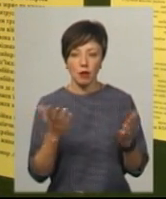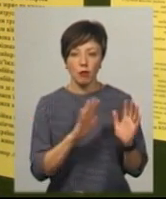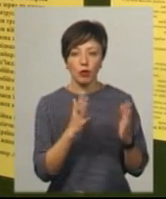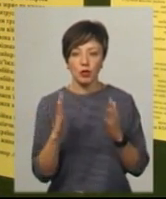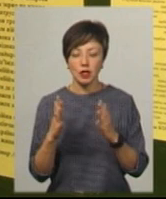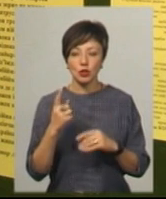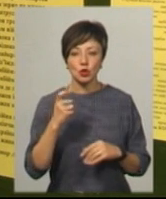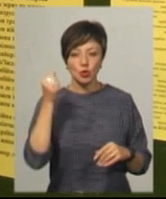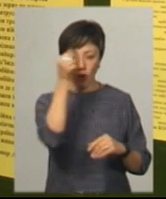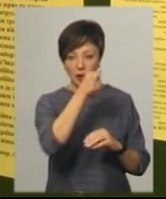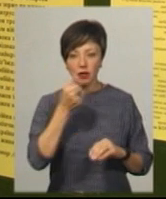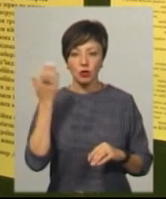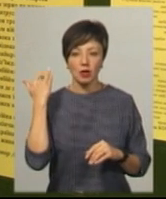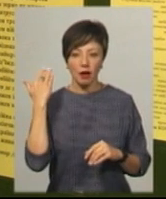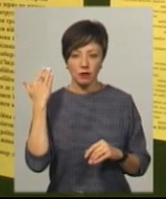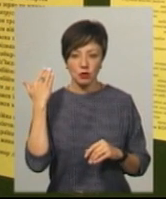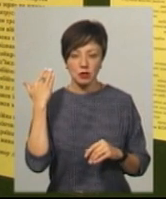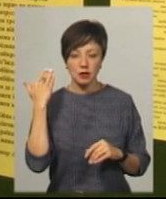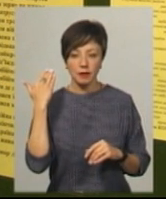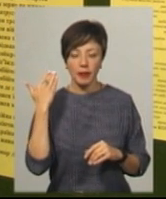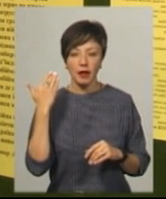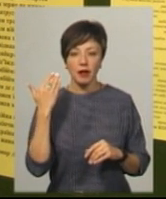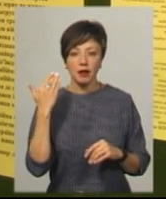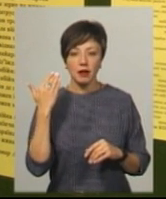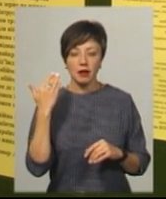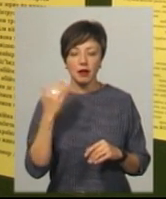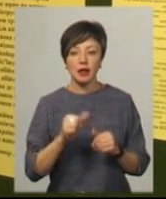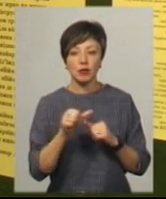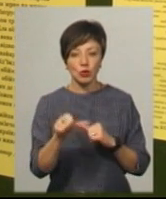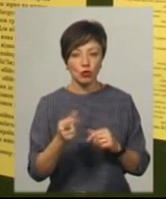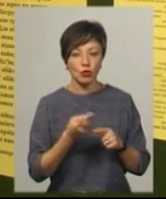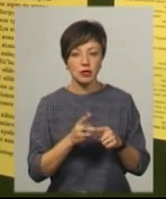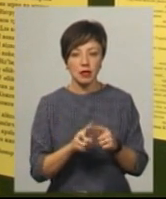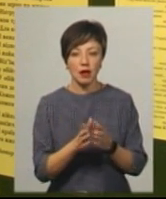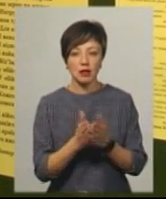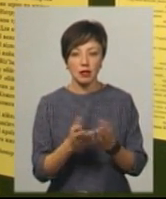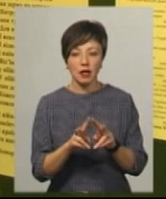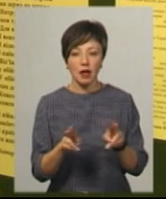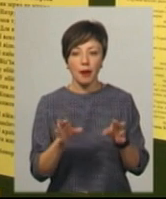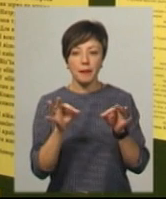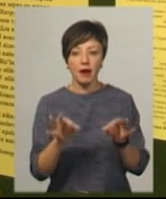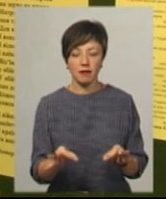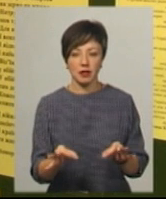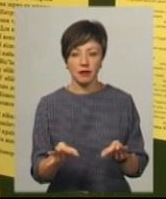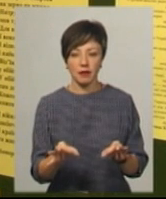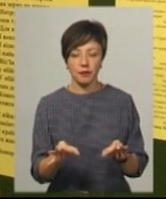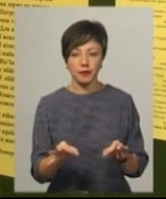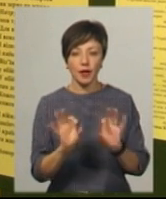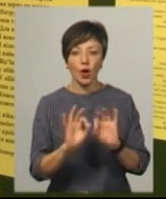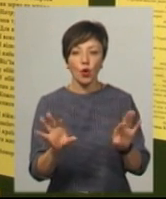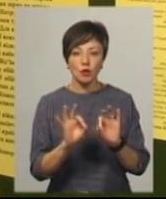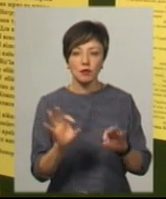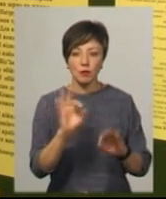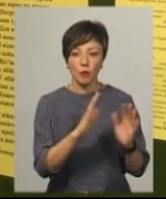подій столітньої давності. Крім того, ця книга як правдива розповідь